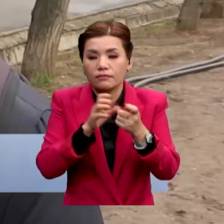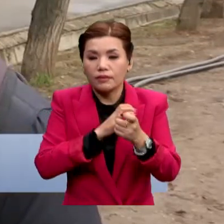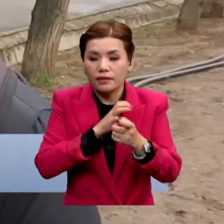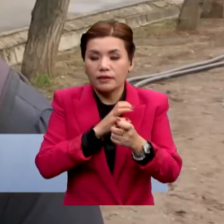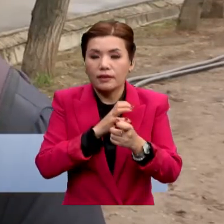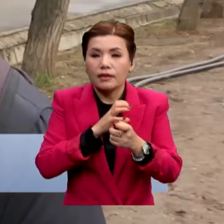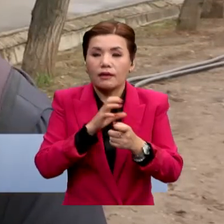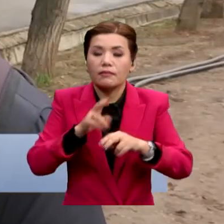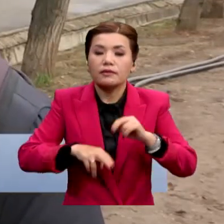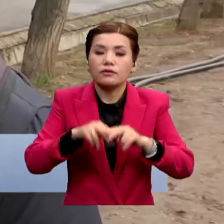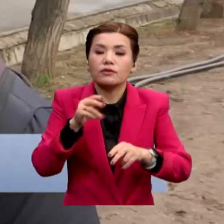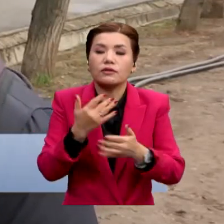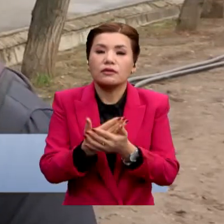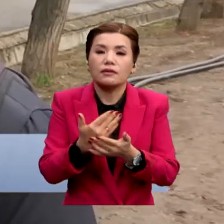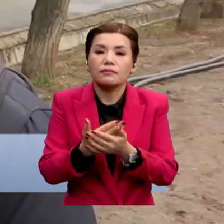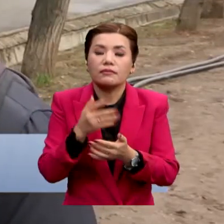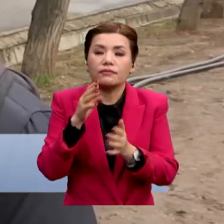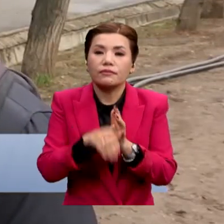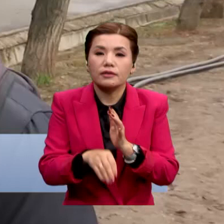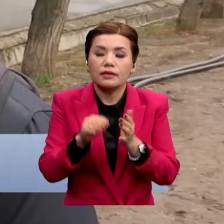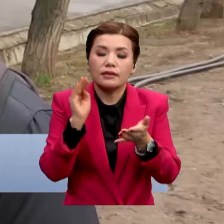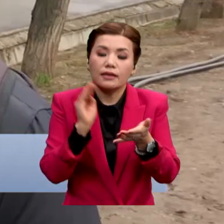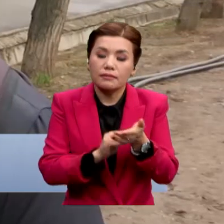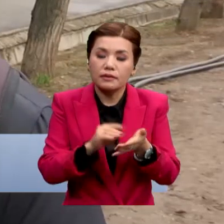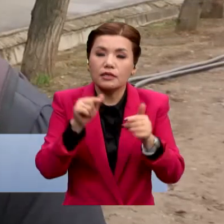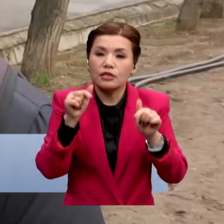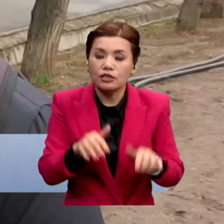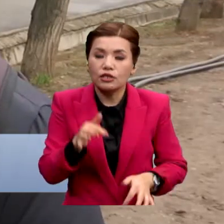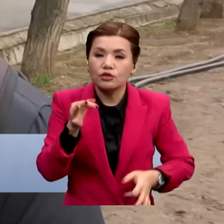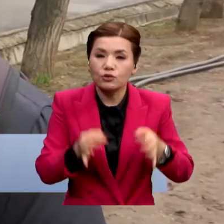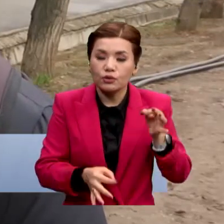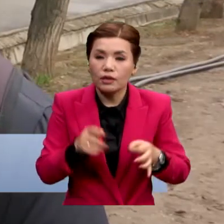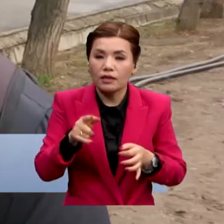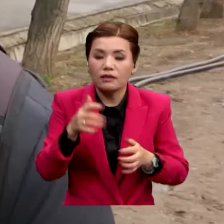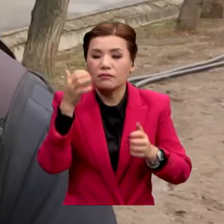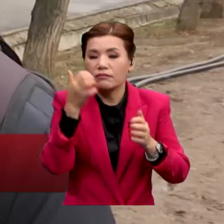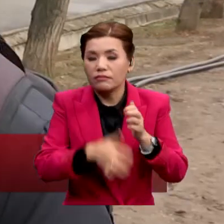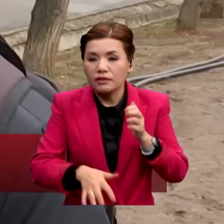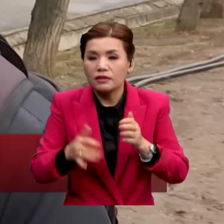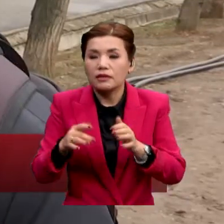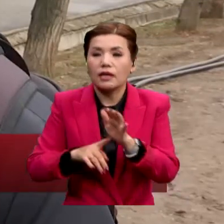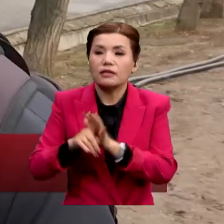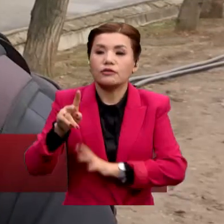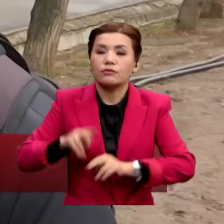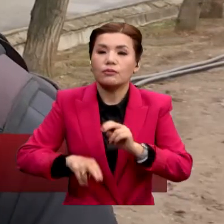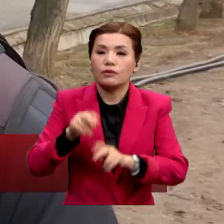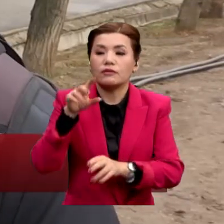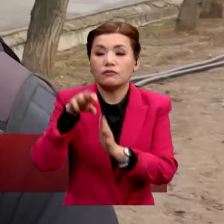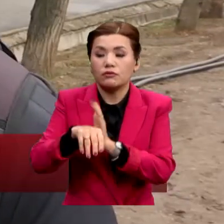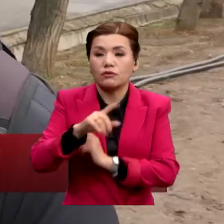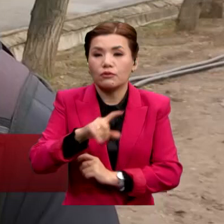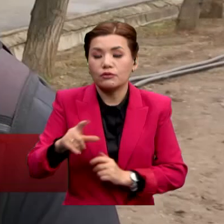Это незаконно построенная пристройка и есть предписание, есть решение суда, но несмотря на все это, сейчас в здании проживают люди.